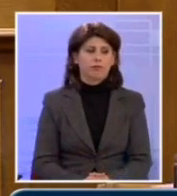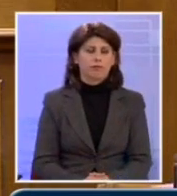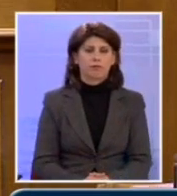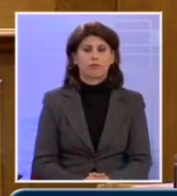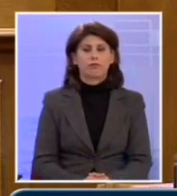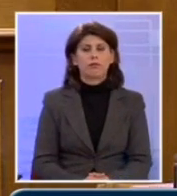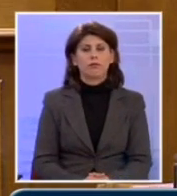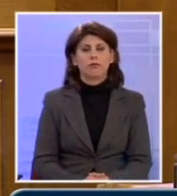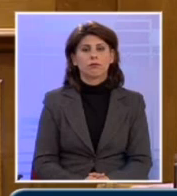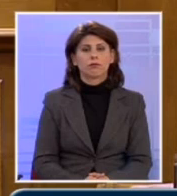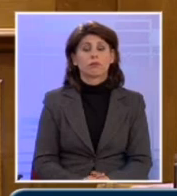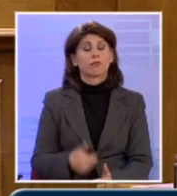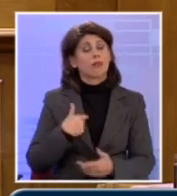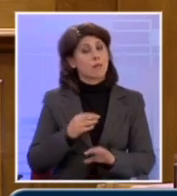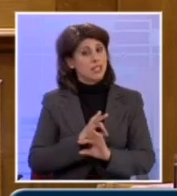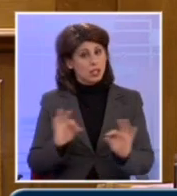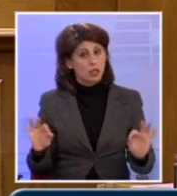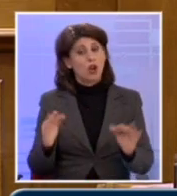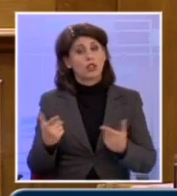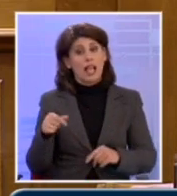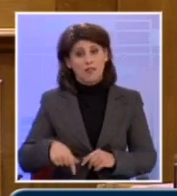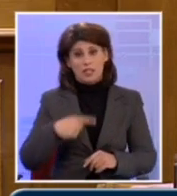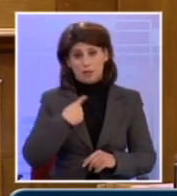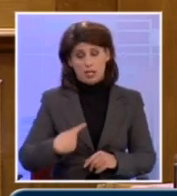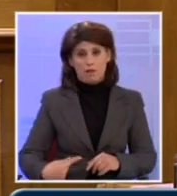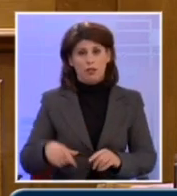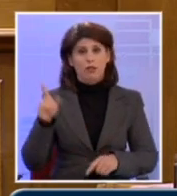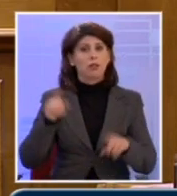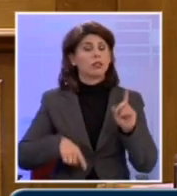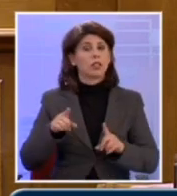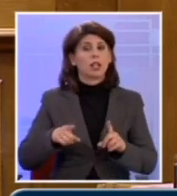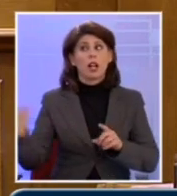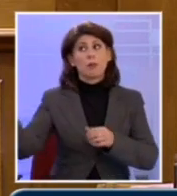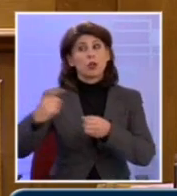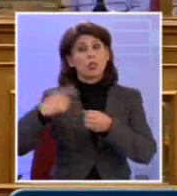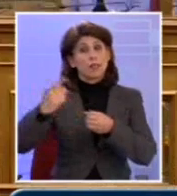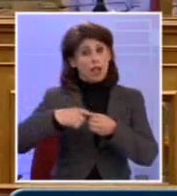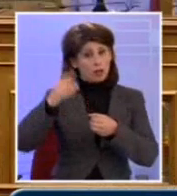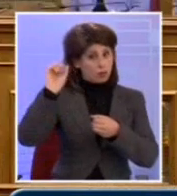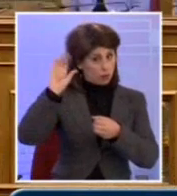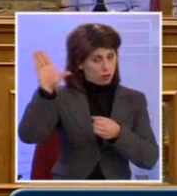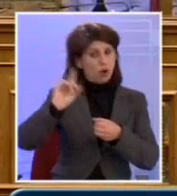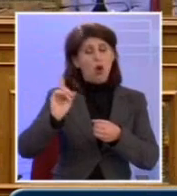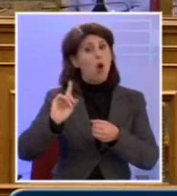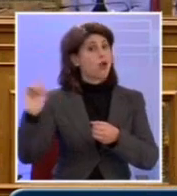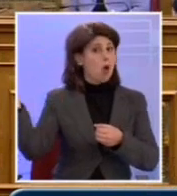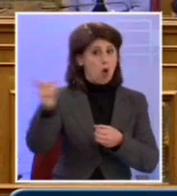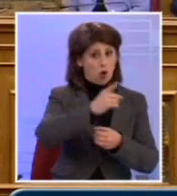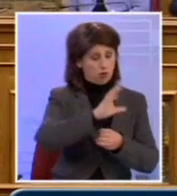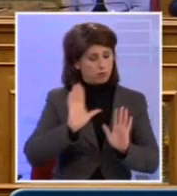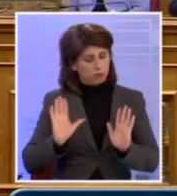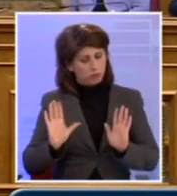Είμαι βέβαιος όμως πως αυτή η συμπεριφορά ορισμένων εκ των εταίρων μας, όχι φυσικά όλων, θέλω να